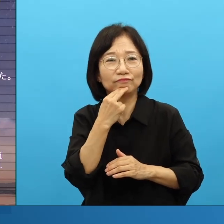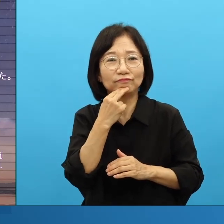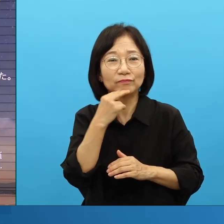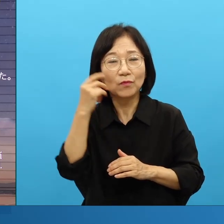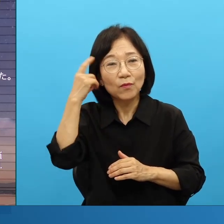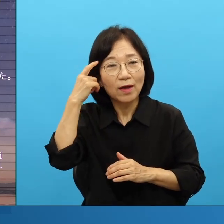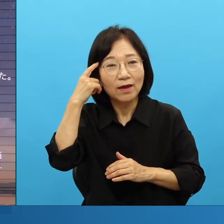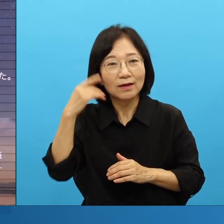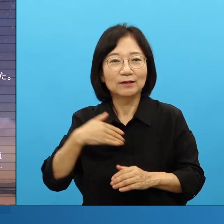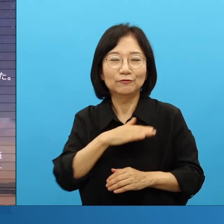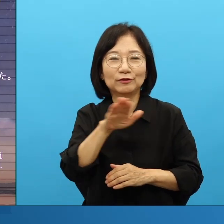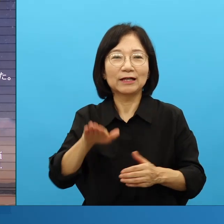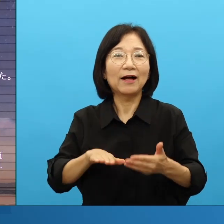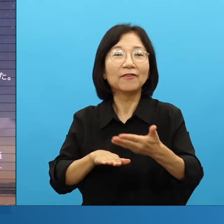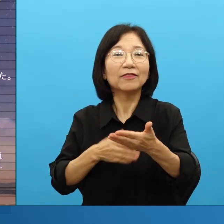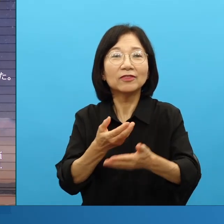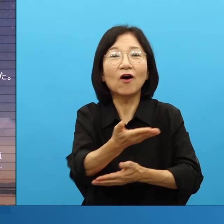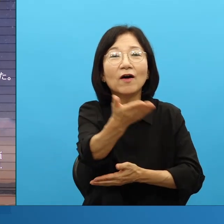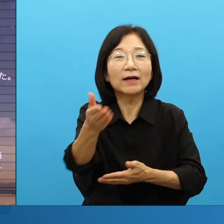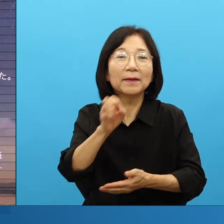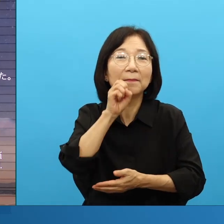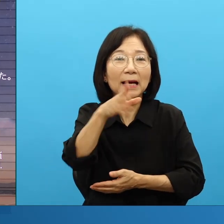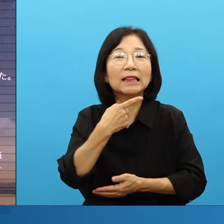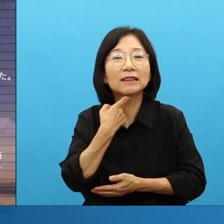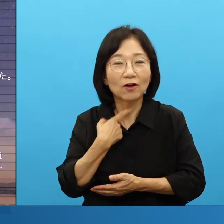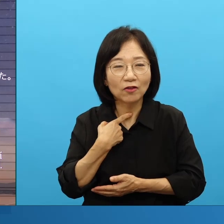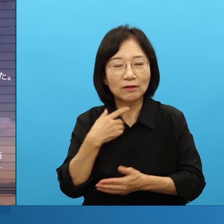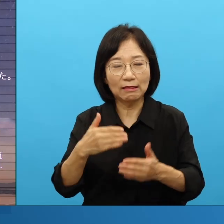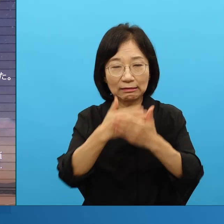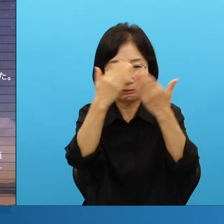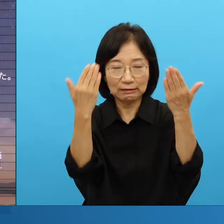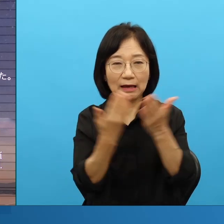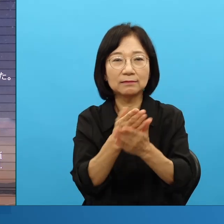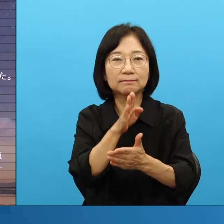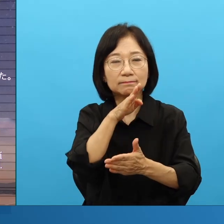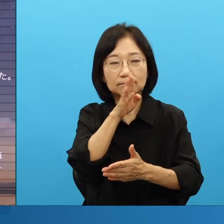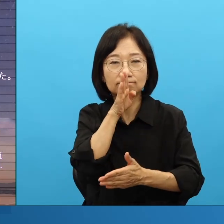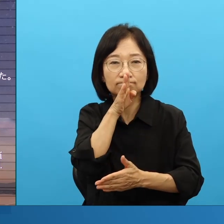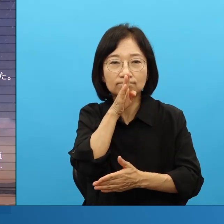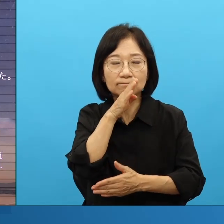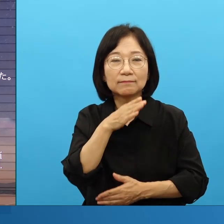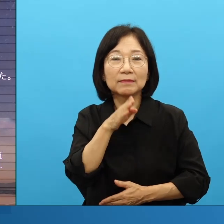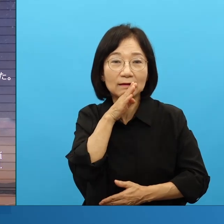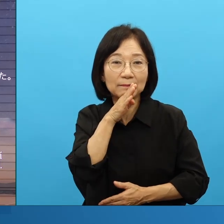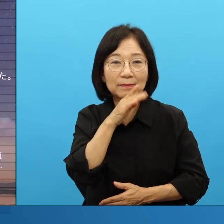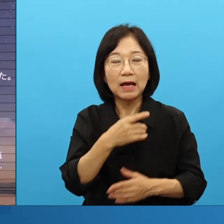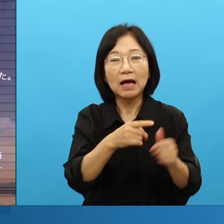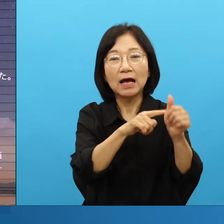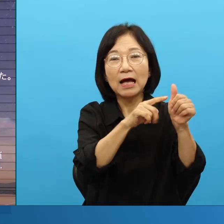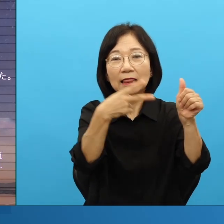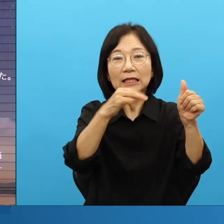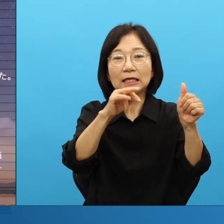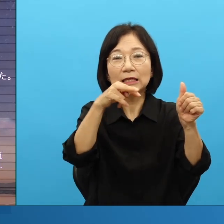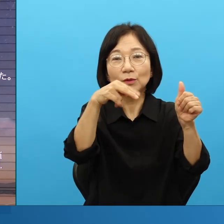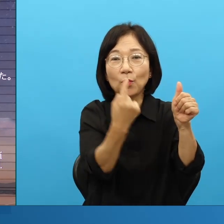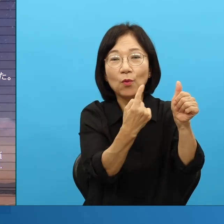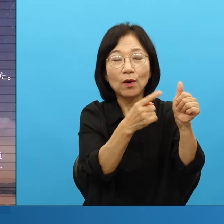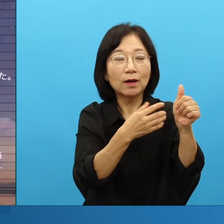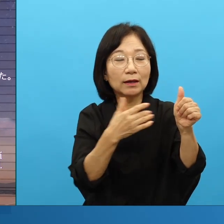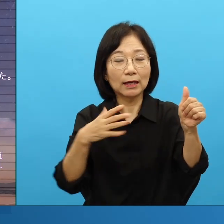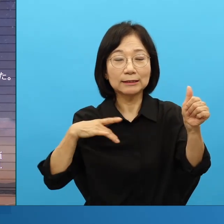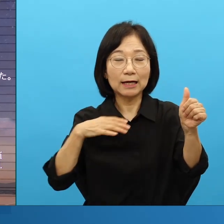부끄럽지 아니하니 우리가 너희에게 이른 말이 다 참된 것 같이 디도 앞에서 우리가 자랑한